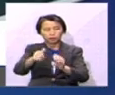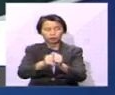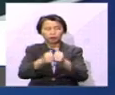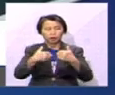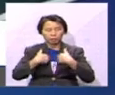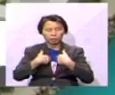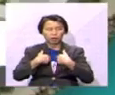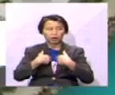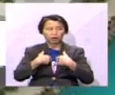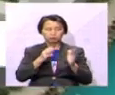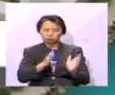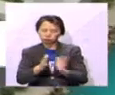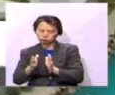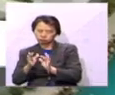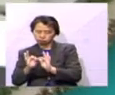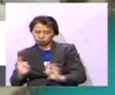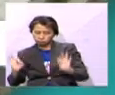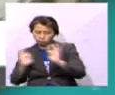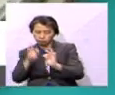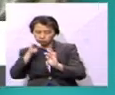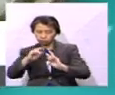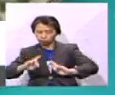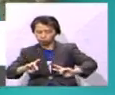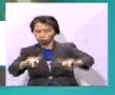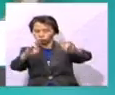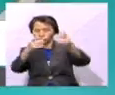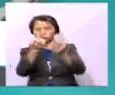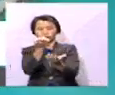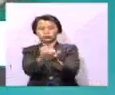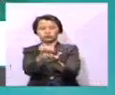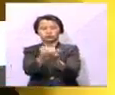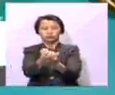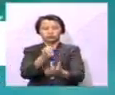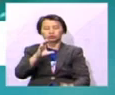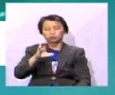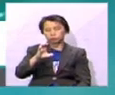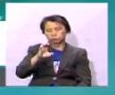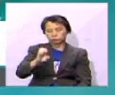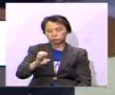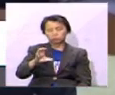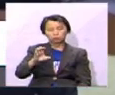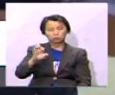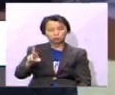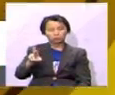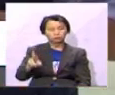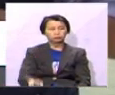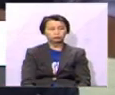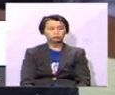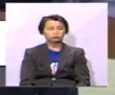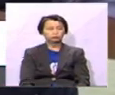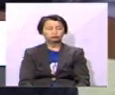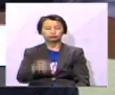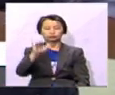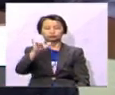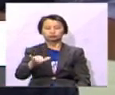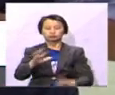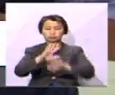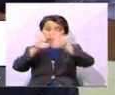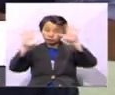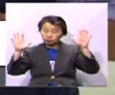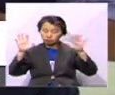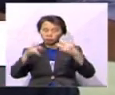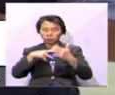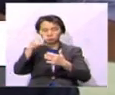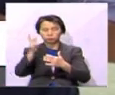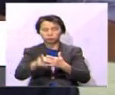menggariskan beberapa strategi utama bagi melonjakkan lagi ekonomi ECER. Yang jelas, beberapa program